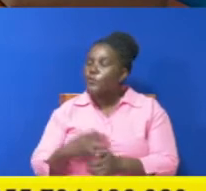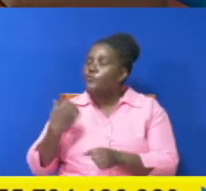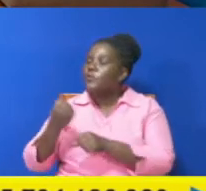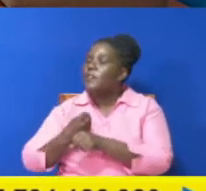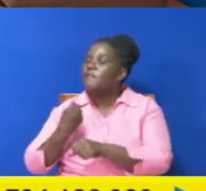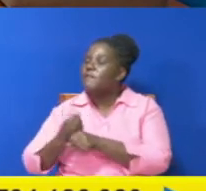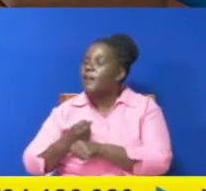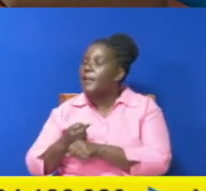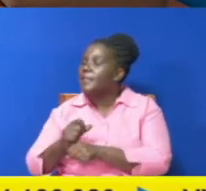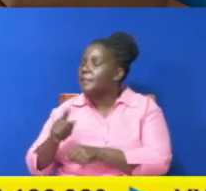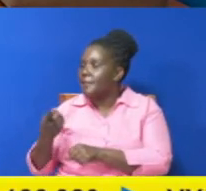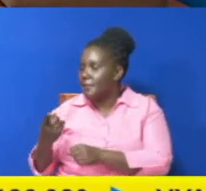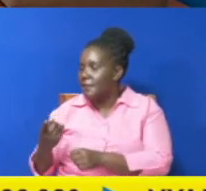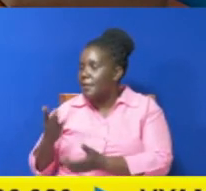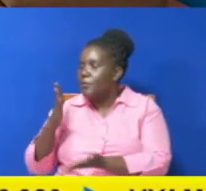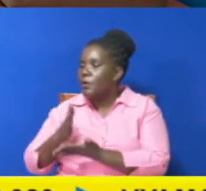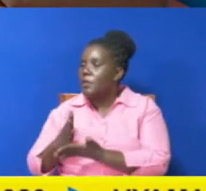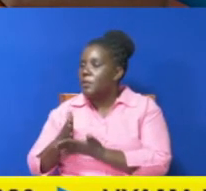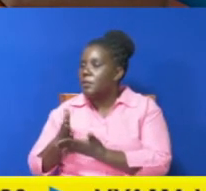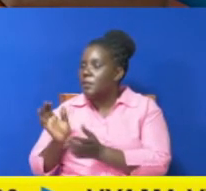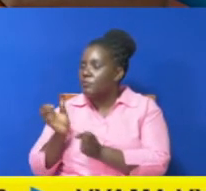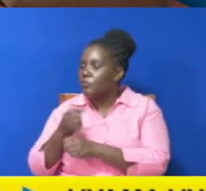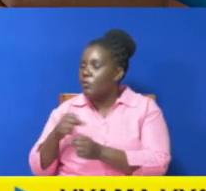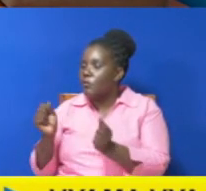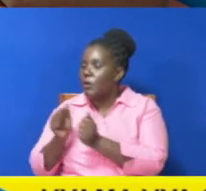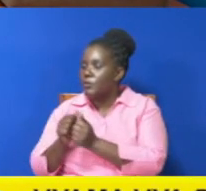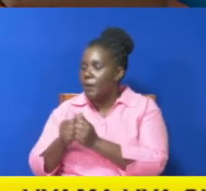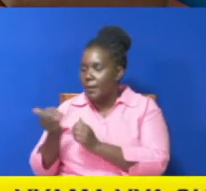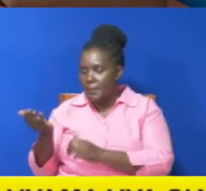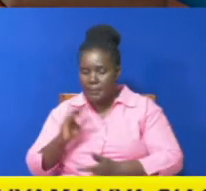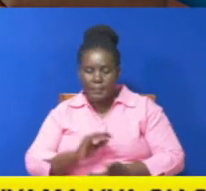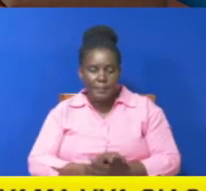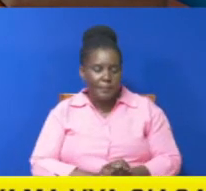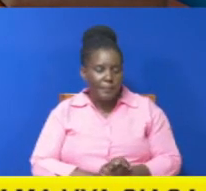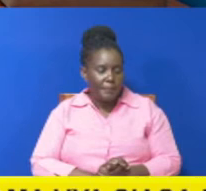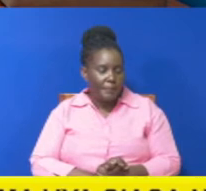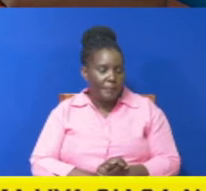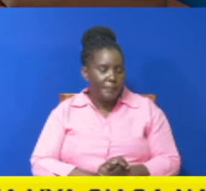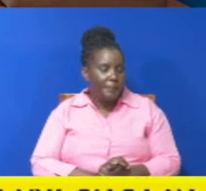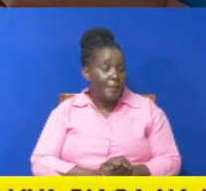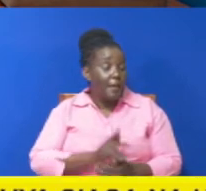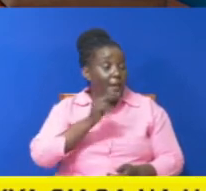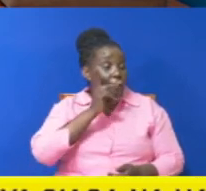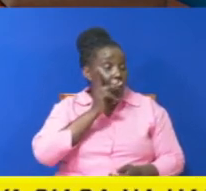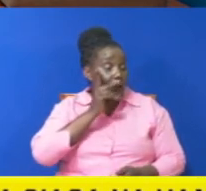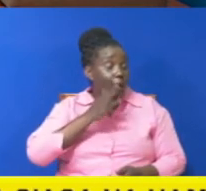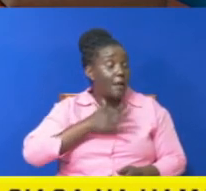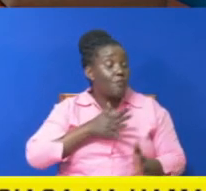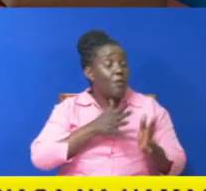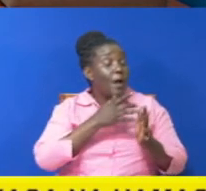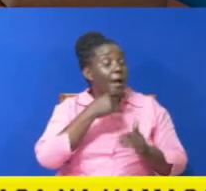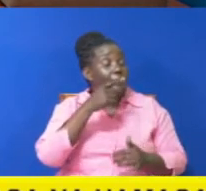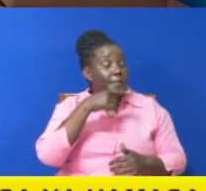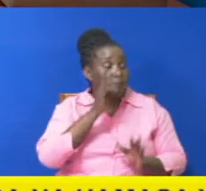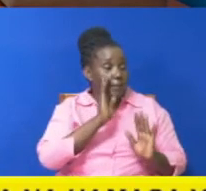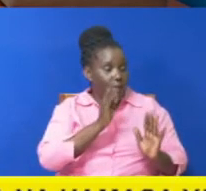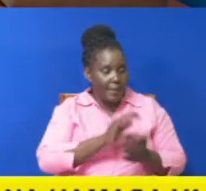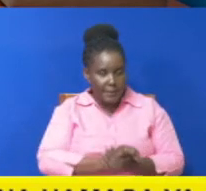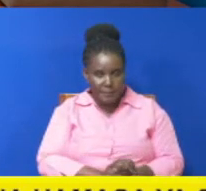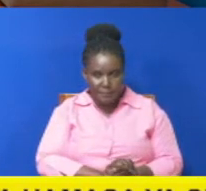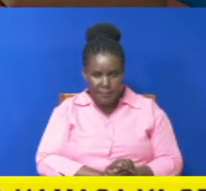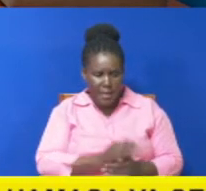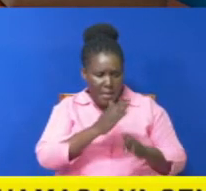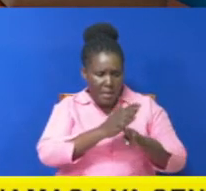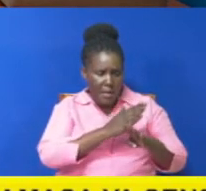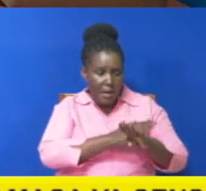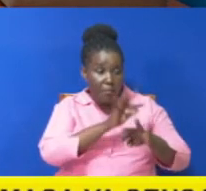tunafanya njia gani ili tunusuru hili? Kama alivyosema kakaangu hapa, leo kabla hujaingia katika ndoa, kwanza